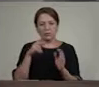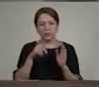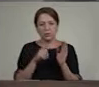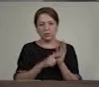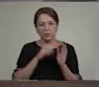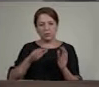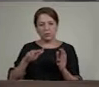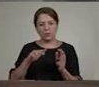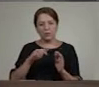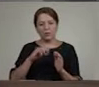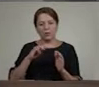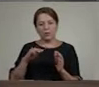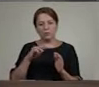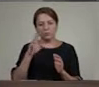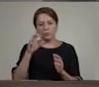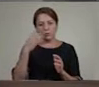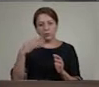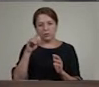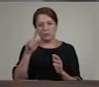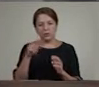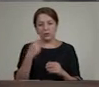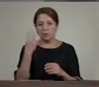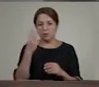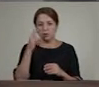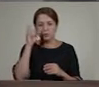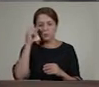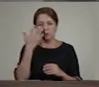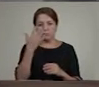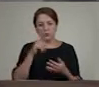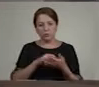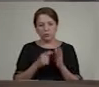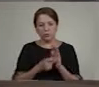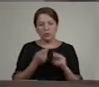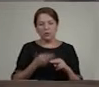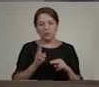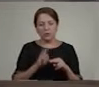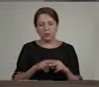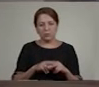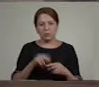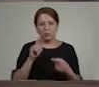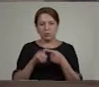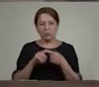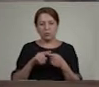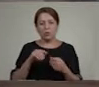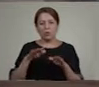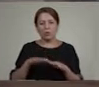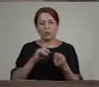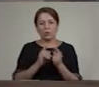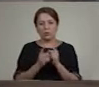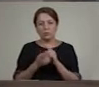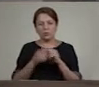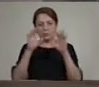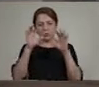27341. İkinci sonimiz 5 xonali. Shuning uchun yana qo'shishning o'rin almashtirish qonunidan foydalanib